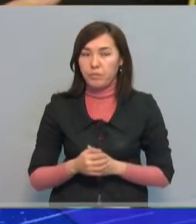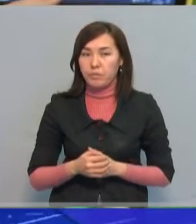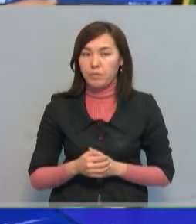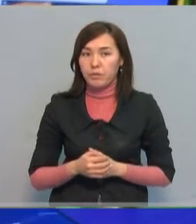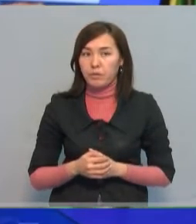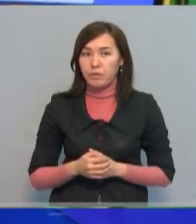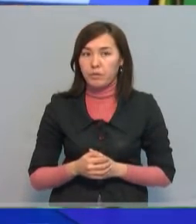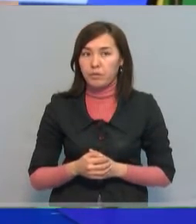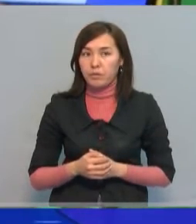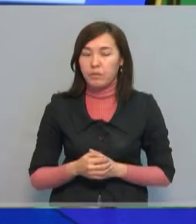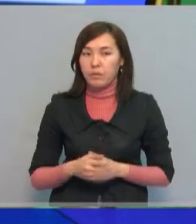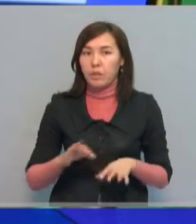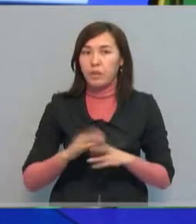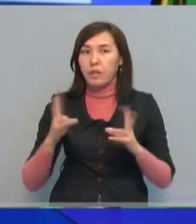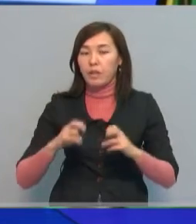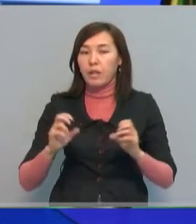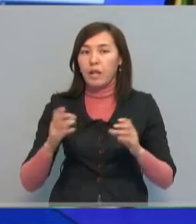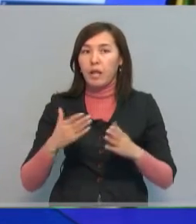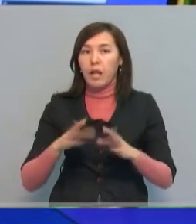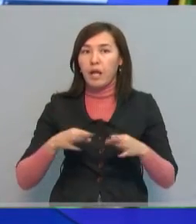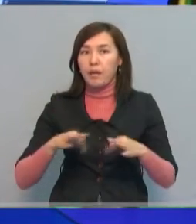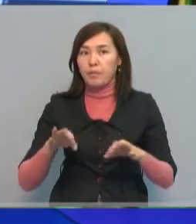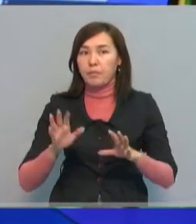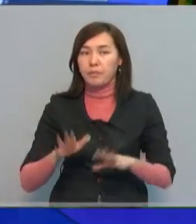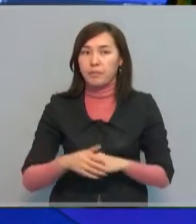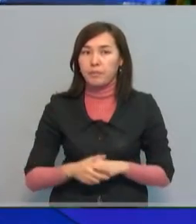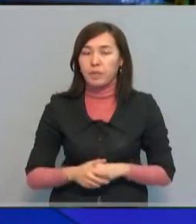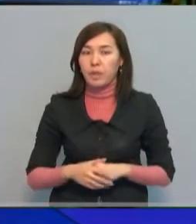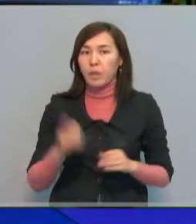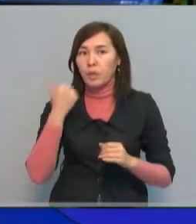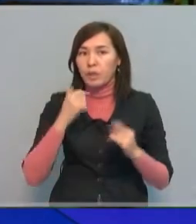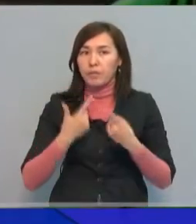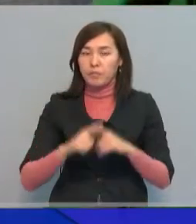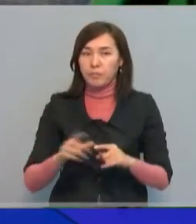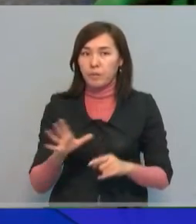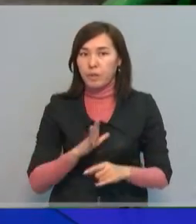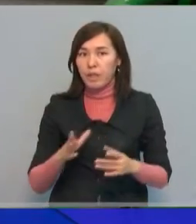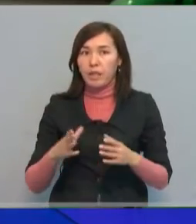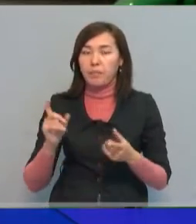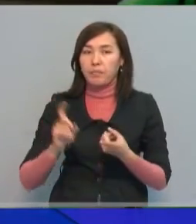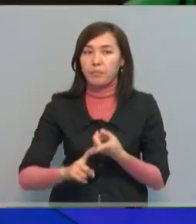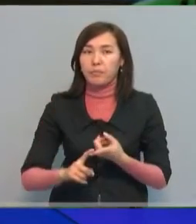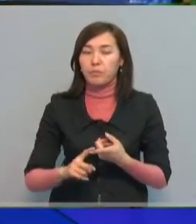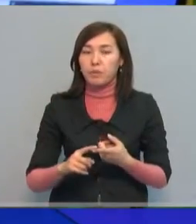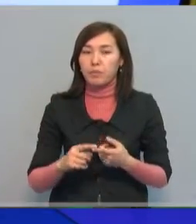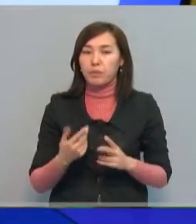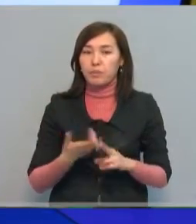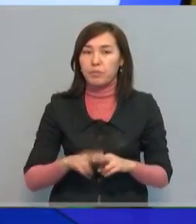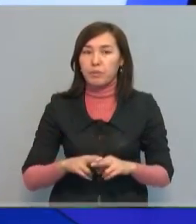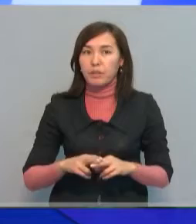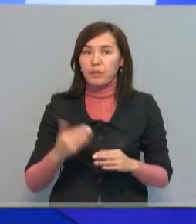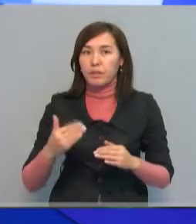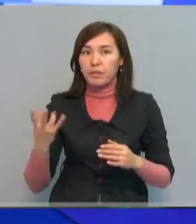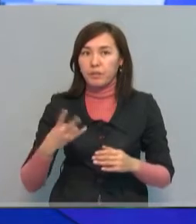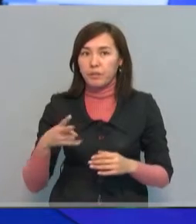вытащить, ноутбук, и провести диагностику непосредственно на автомобиле. Старый аппарат был привязан непосредственно к стенду, то есть